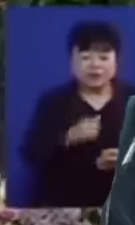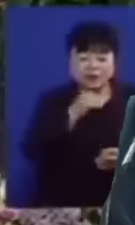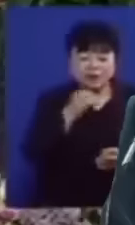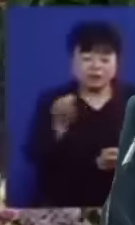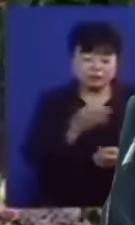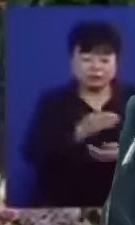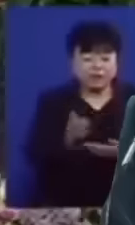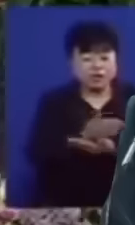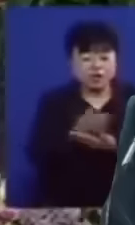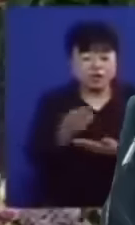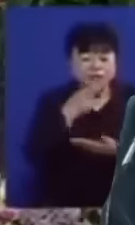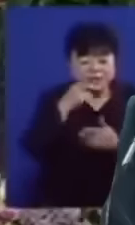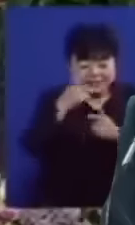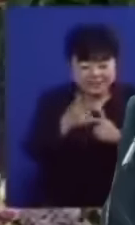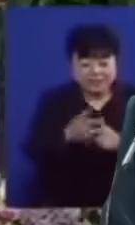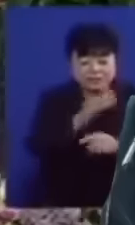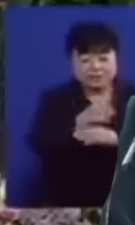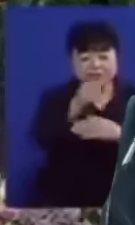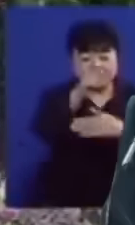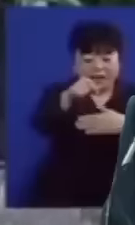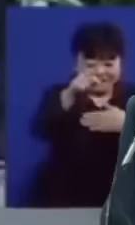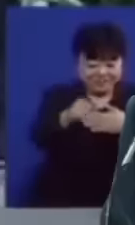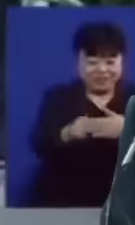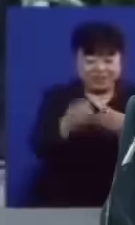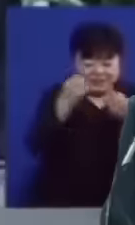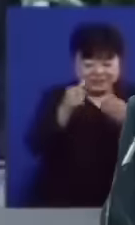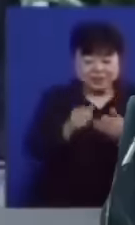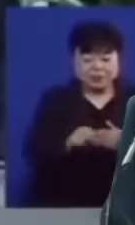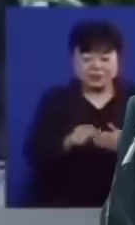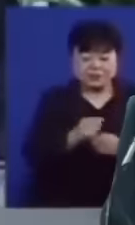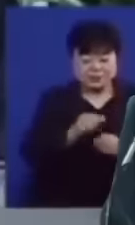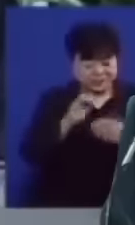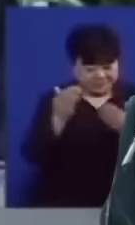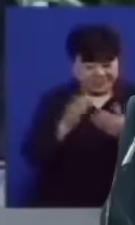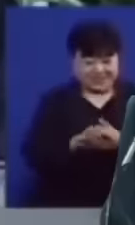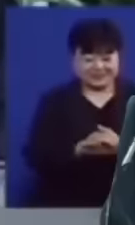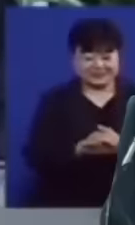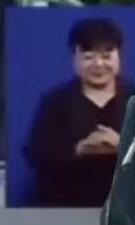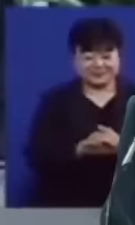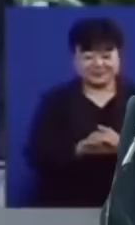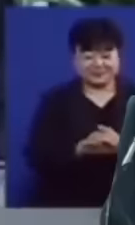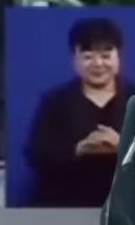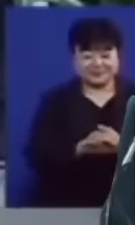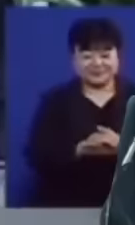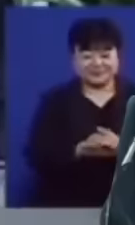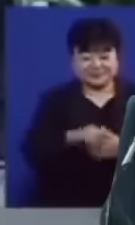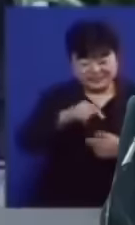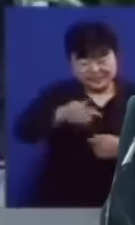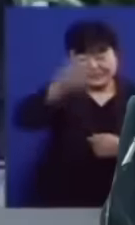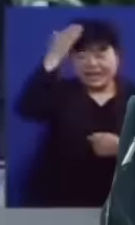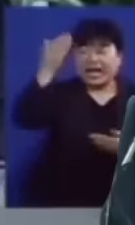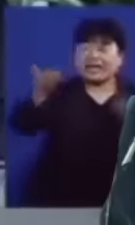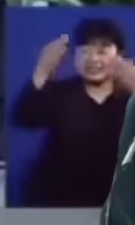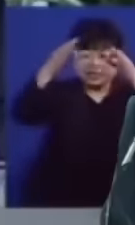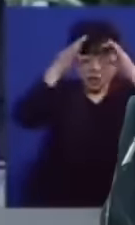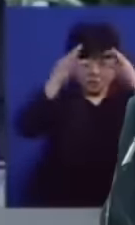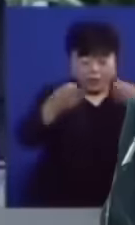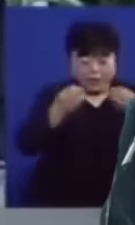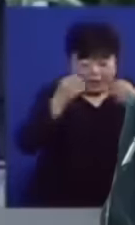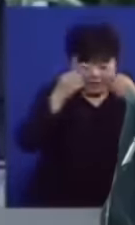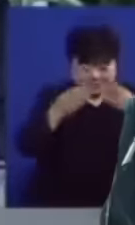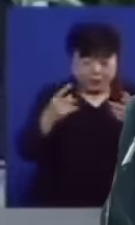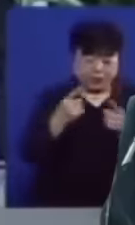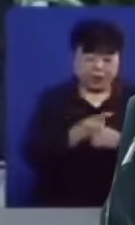없이 예수 그리스도 안에 있으면 새로운 피조물이야. 이전 것은 지나갔으니 보라 새것이